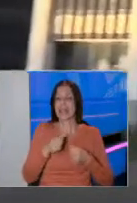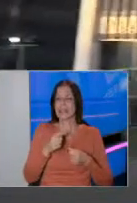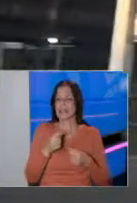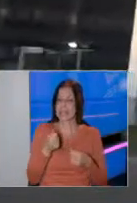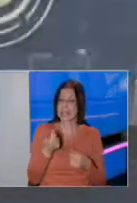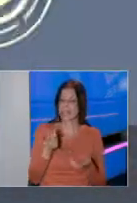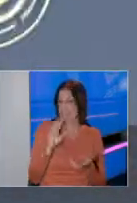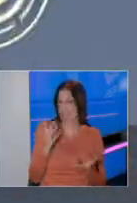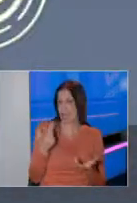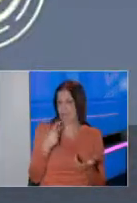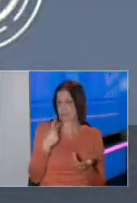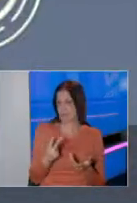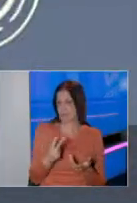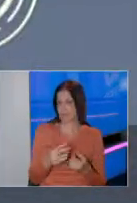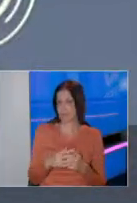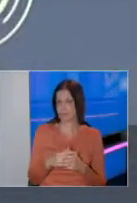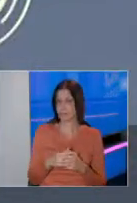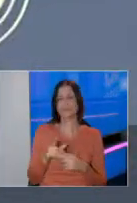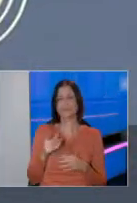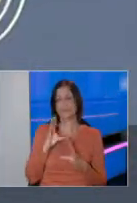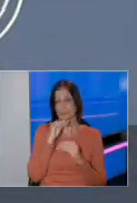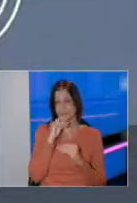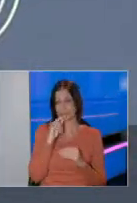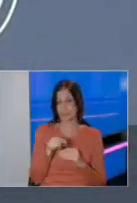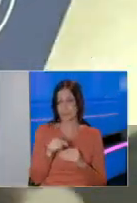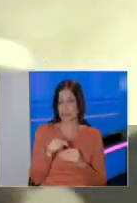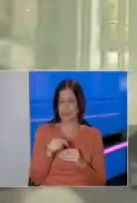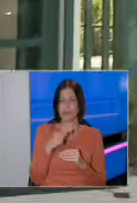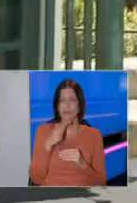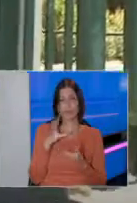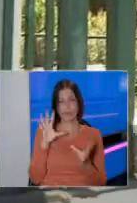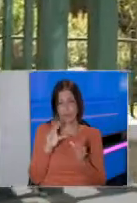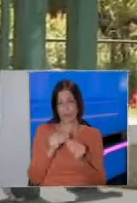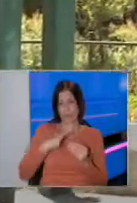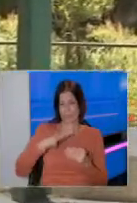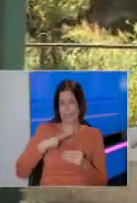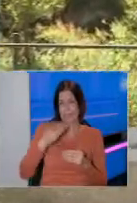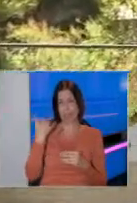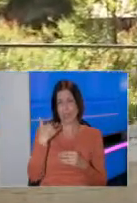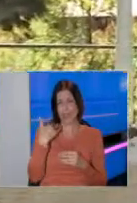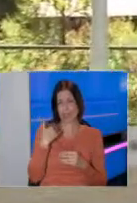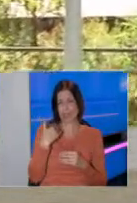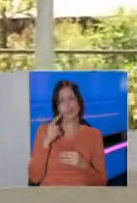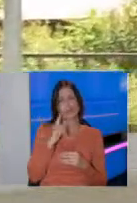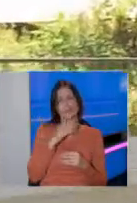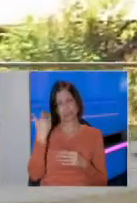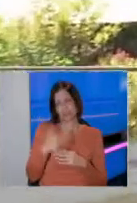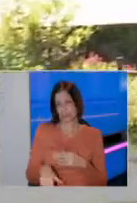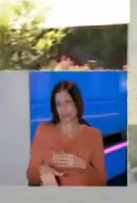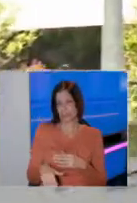כסף? איך זה בא לידי ביטוי? מדובר פה, הסיכום בינינו היה, בסופו של